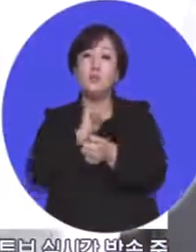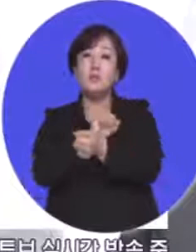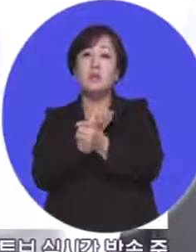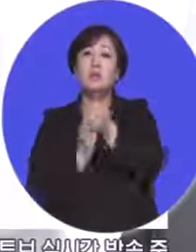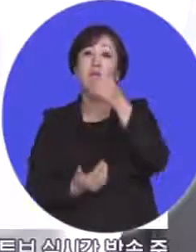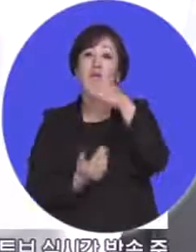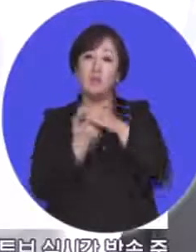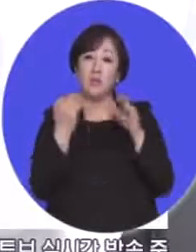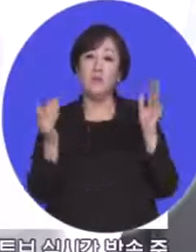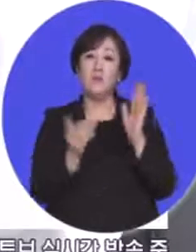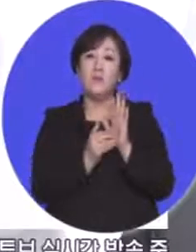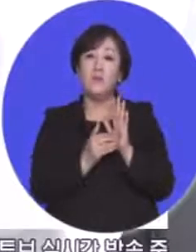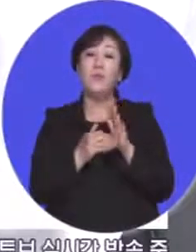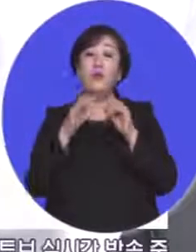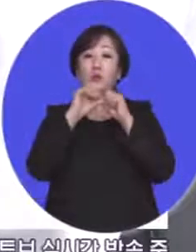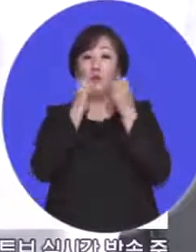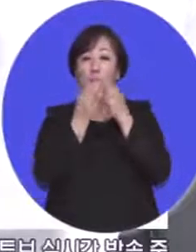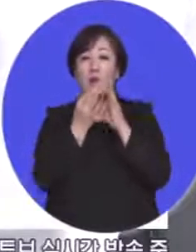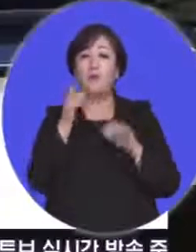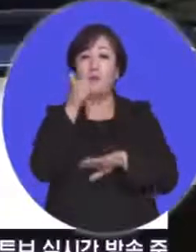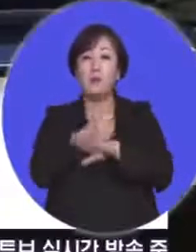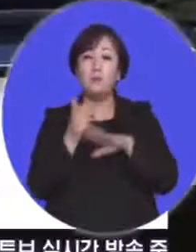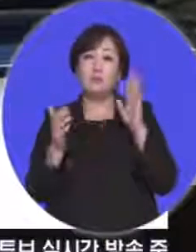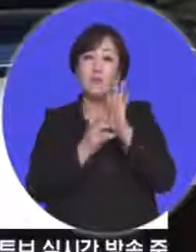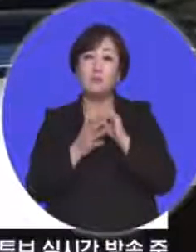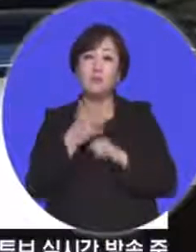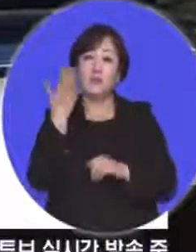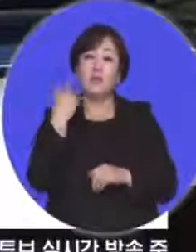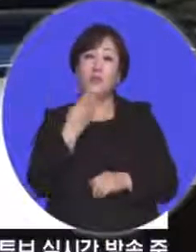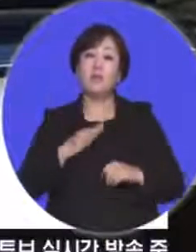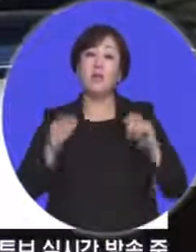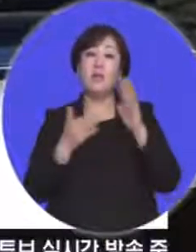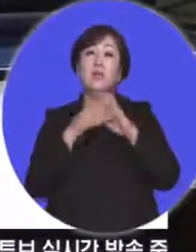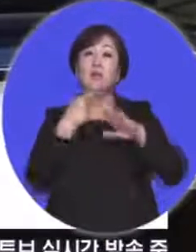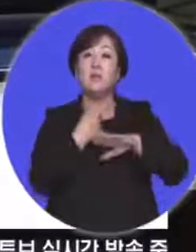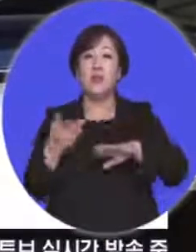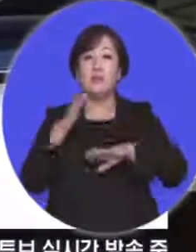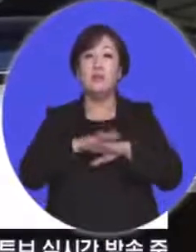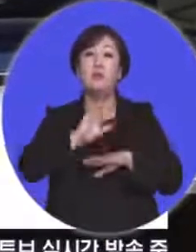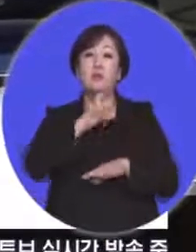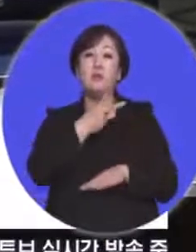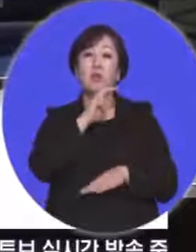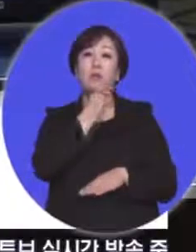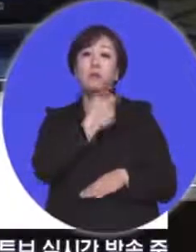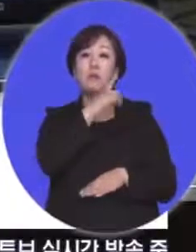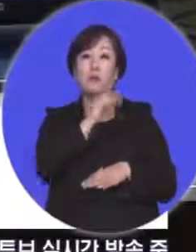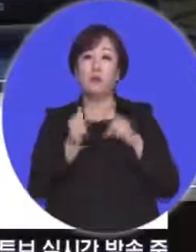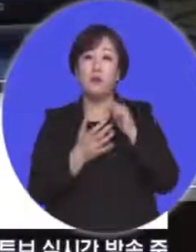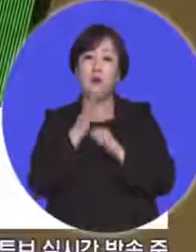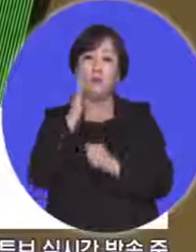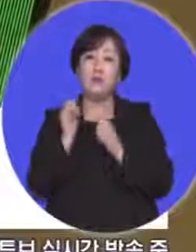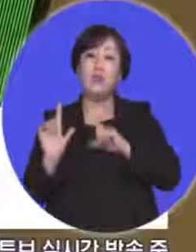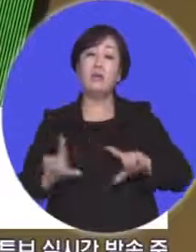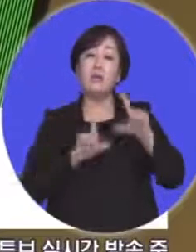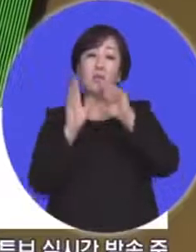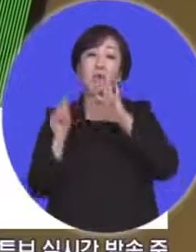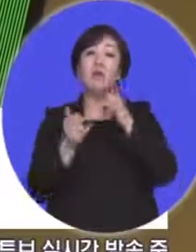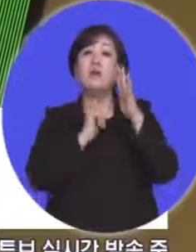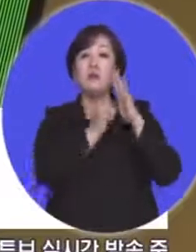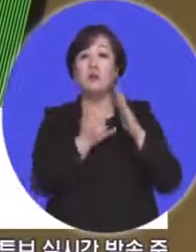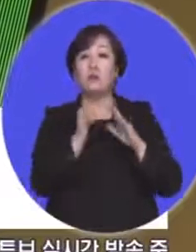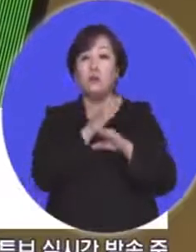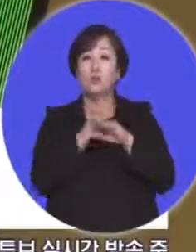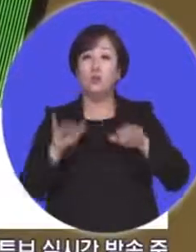받았습니다. 한편 추석 연휴 마지막 날인 지난 4일 대전 362번과 접촉한 울산 거주 일가족